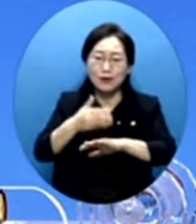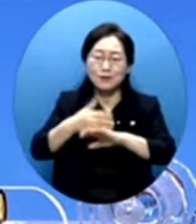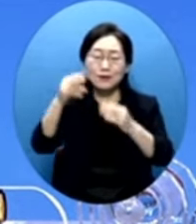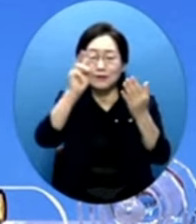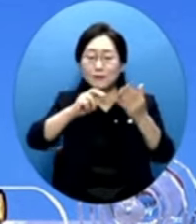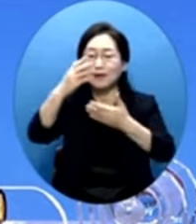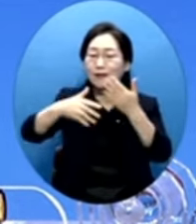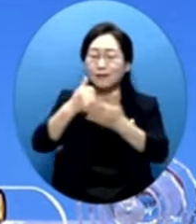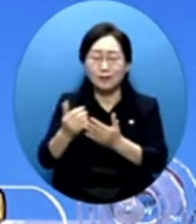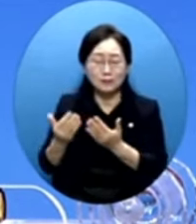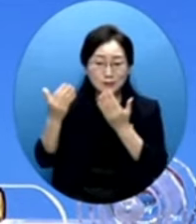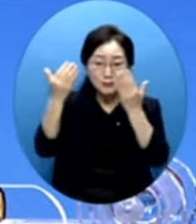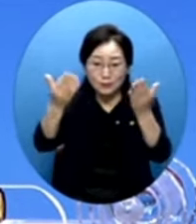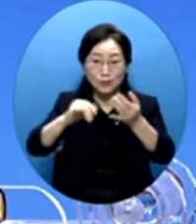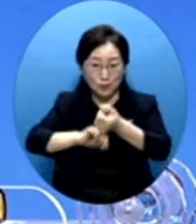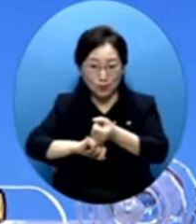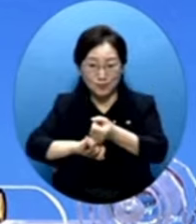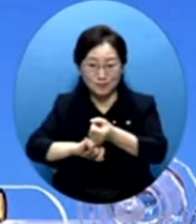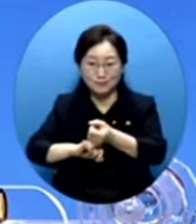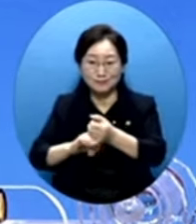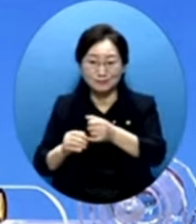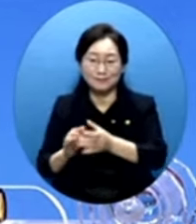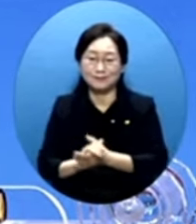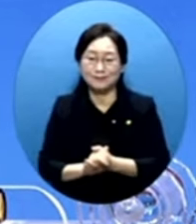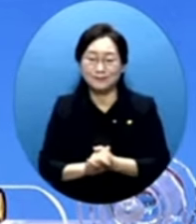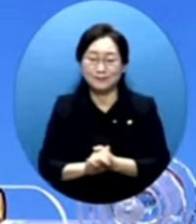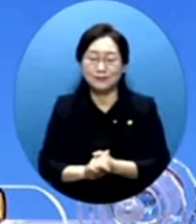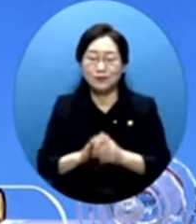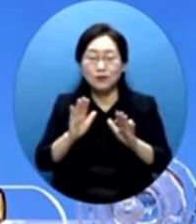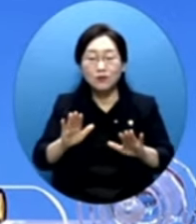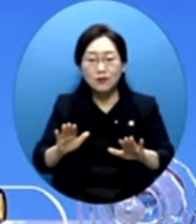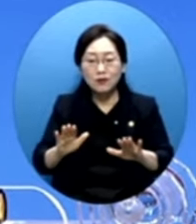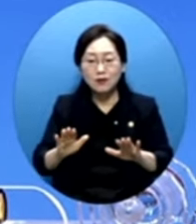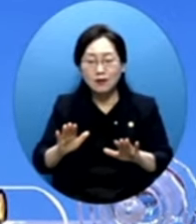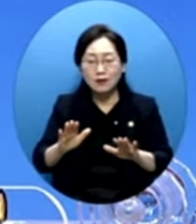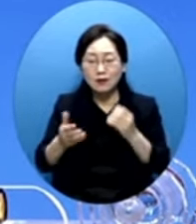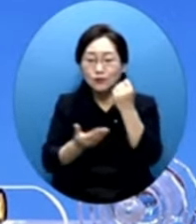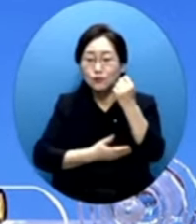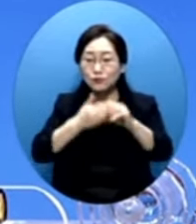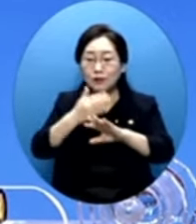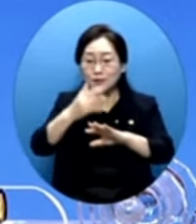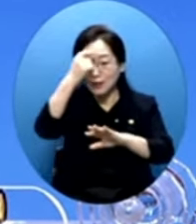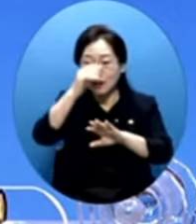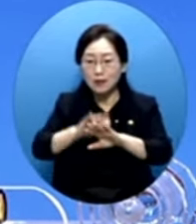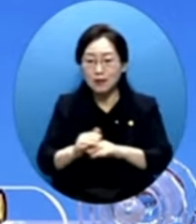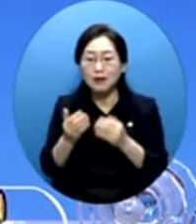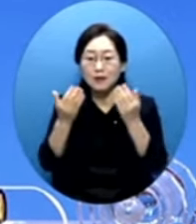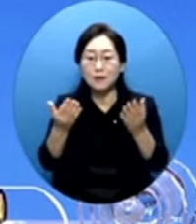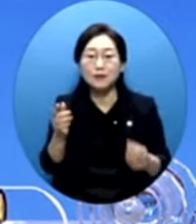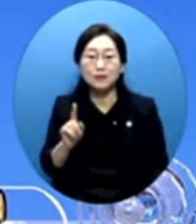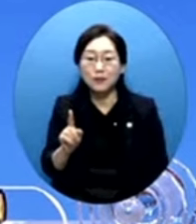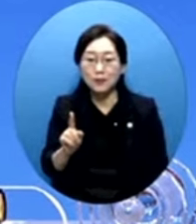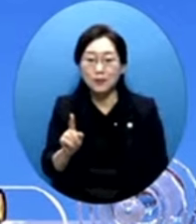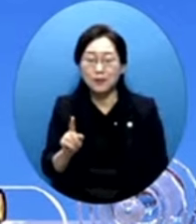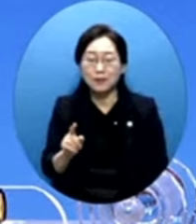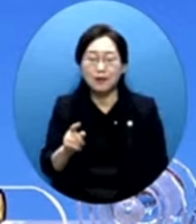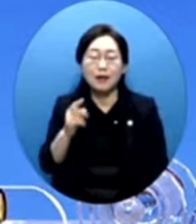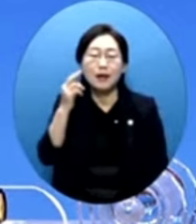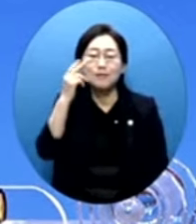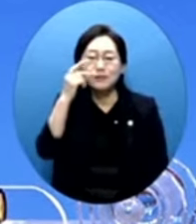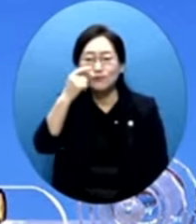올려 드려야 할 것입니다 아멘 오늘 한국에 드려지는이 추 3 4절 예배는 미국 기독교에서